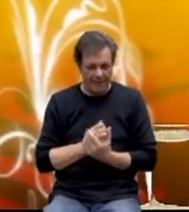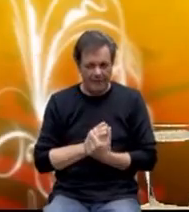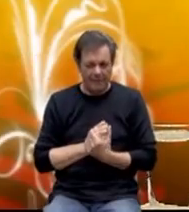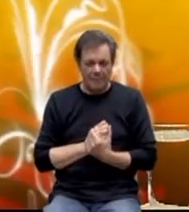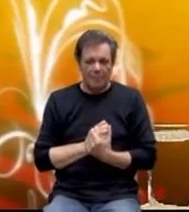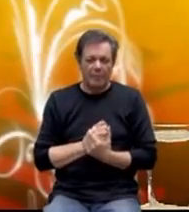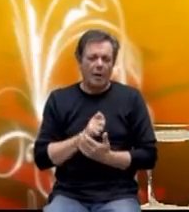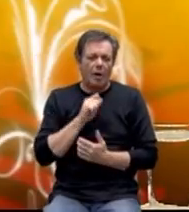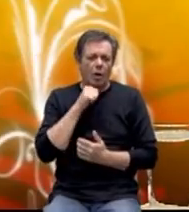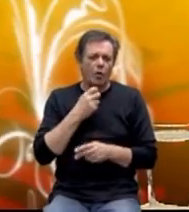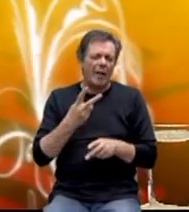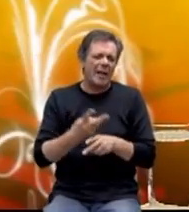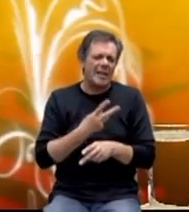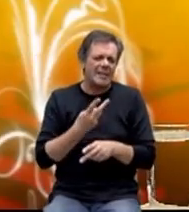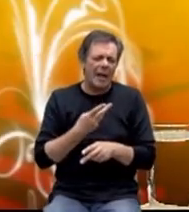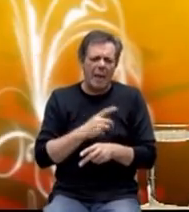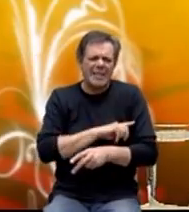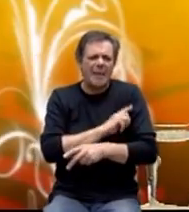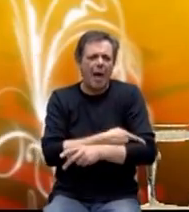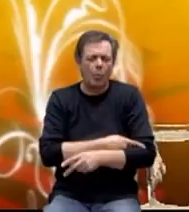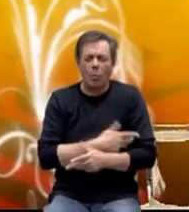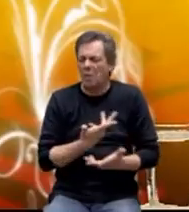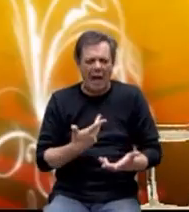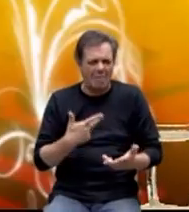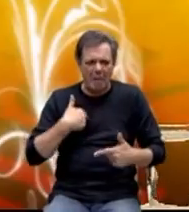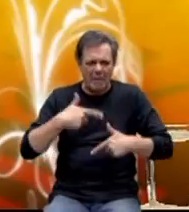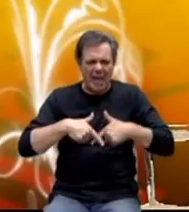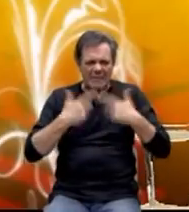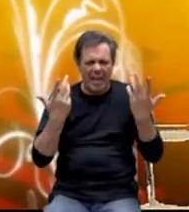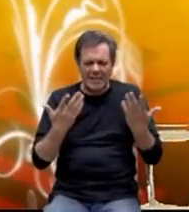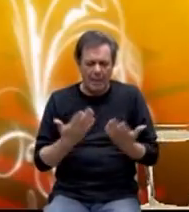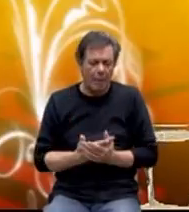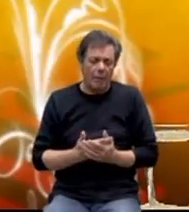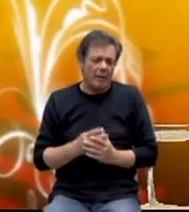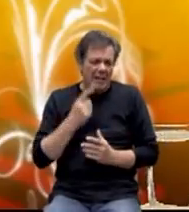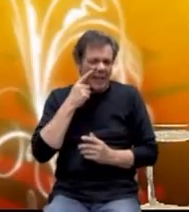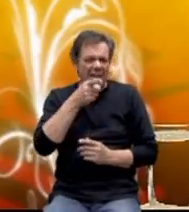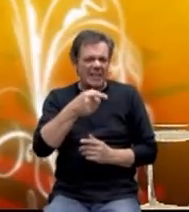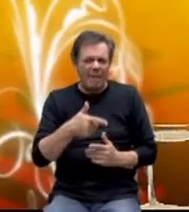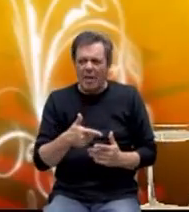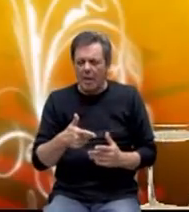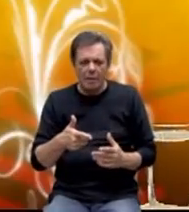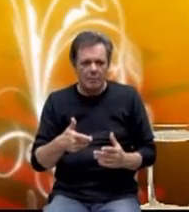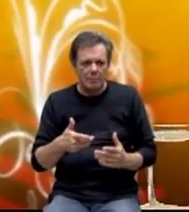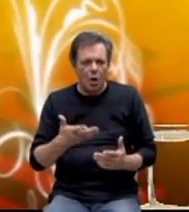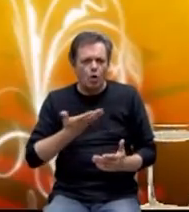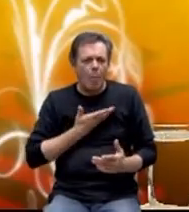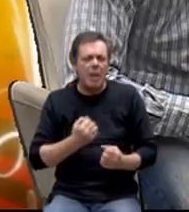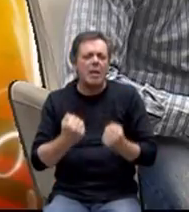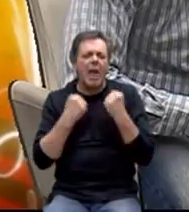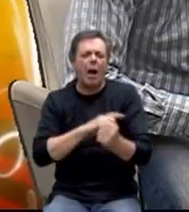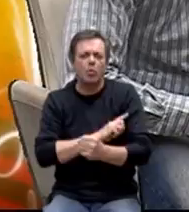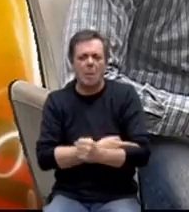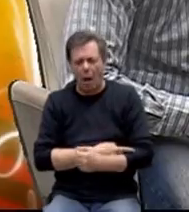kaže, čovjek stekne takvu neku moć i snagu da uopće nije svjestan. Tako ste i vi stekli neku neovisnost emocionalnu. Pa